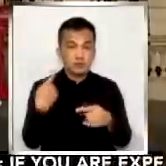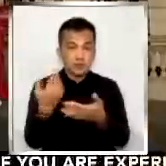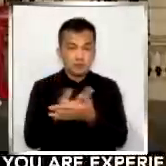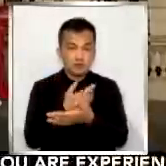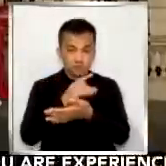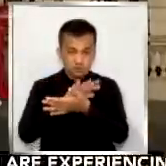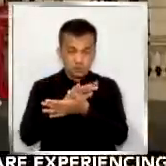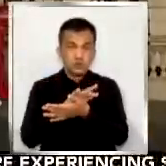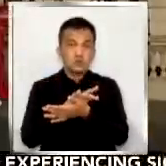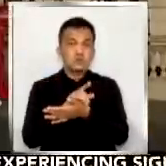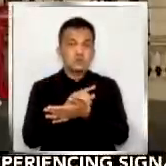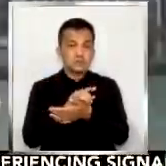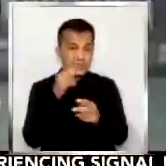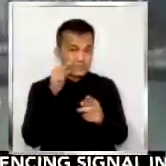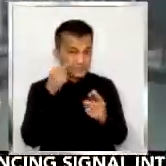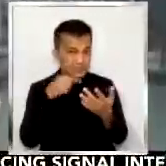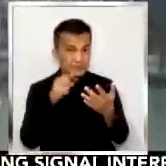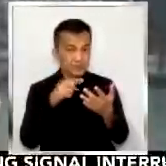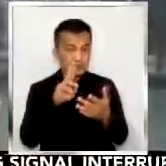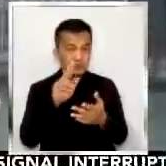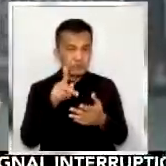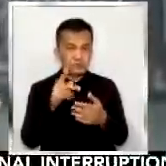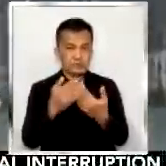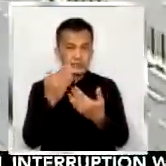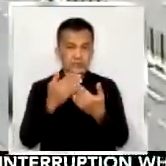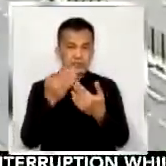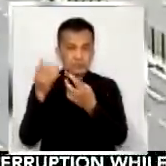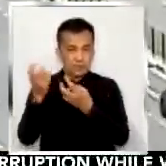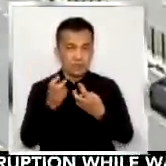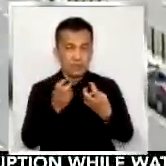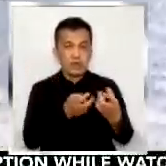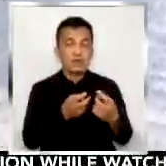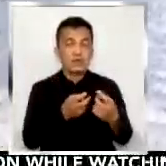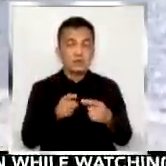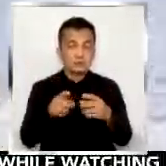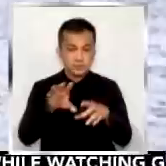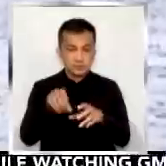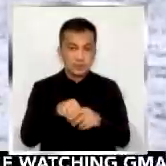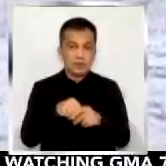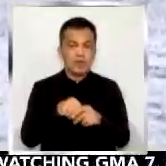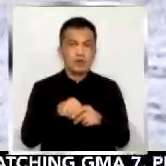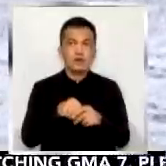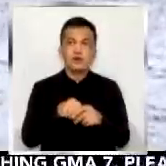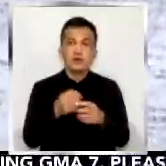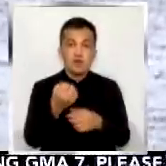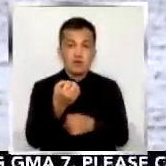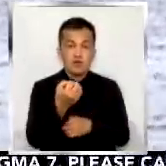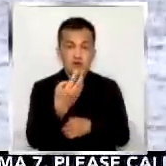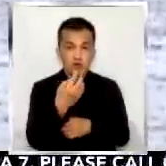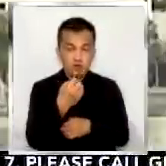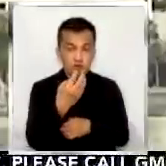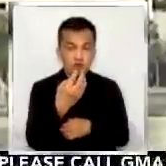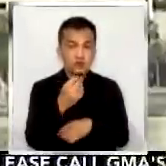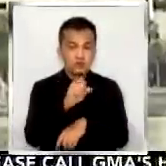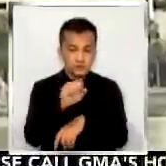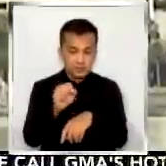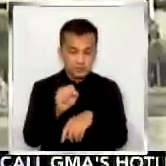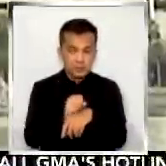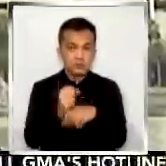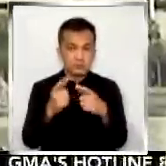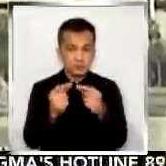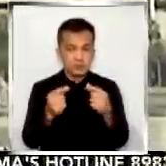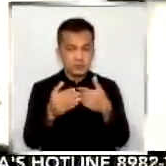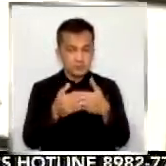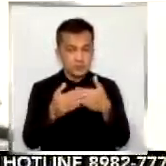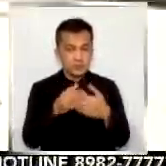at sinasabing madaling makahawa. Kasama na riyan ang Hong Kong, Singapore at Japan. Malapit lang ang mga ito sa Pilipinas at maraming